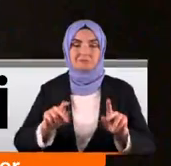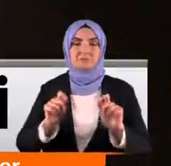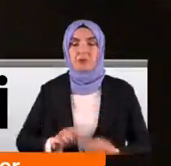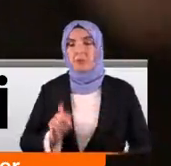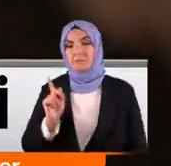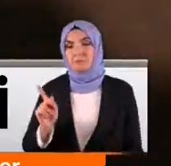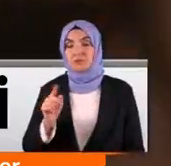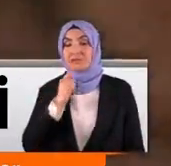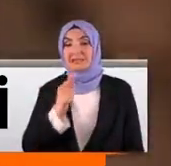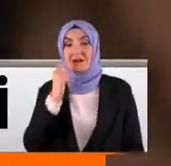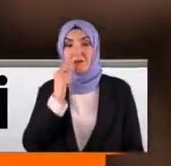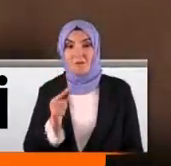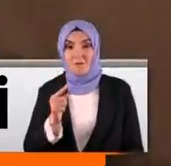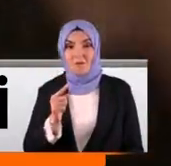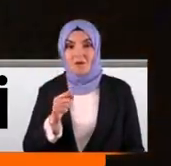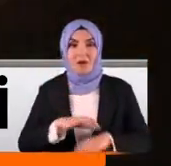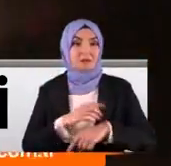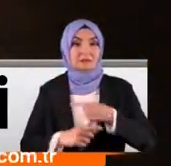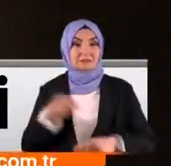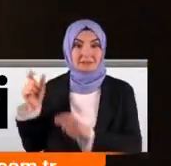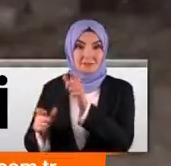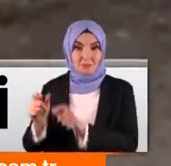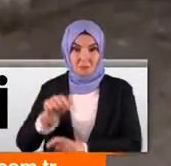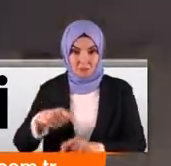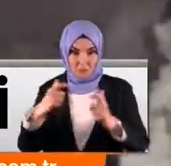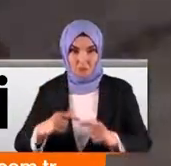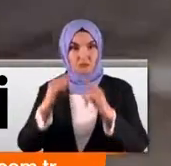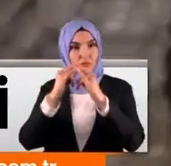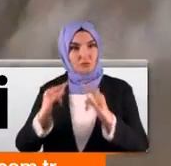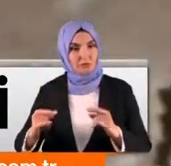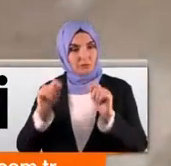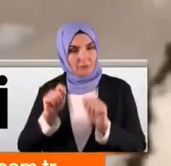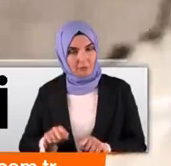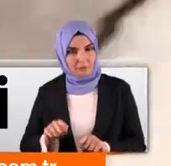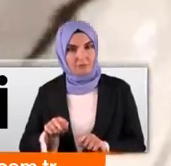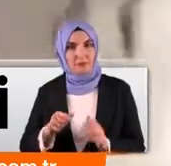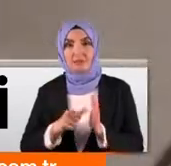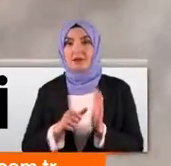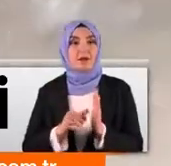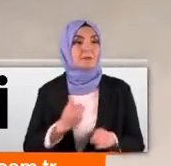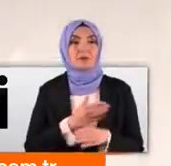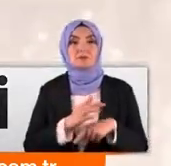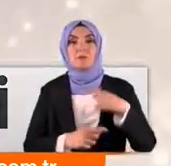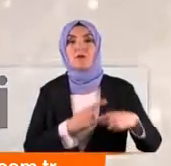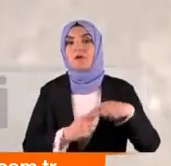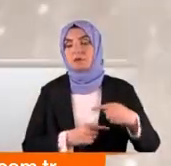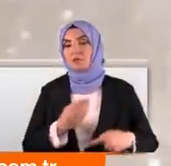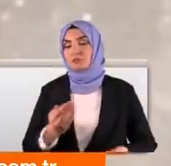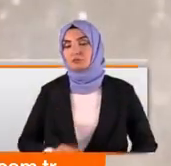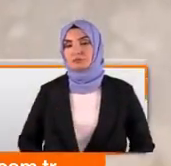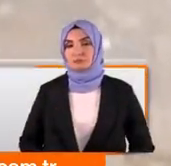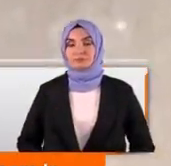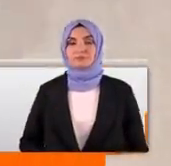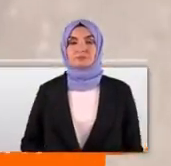iddialara göre defineciler burada çadır kurup tarihi eser aradı. Burası kazılmış, burada yuvarlak bir cep açılmış. Büyük